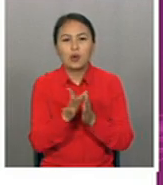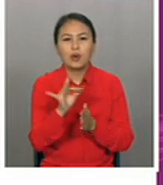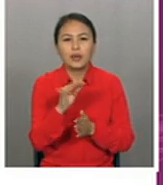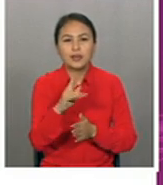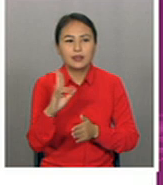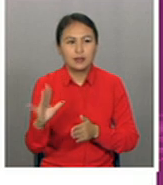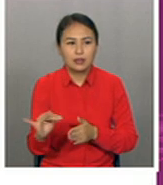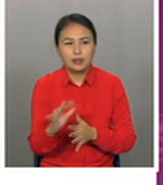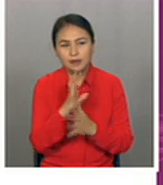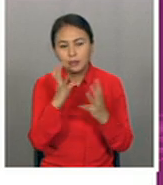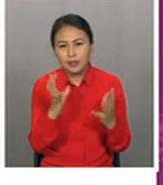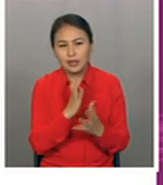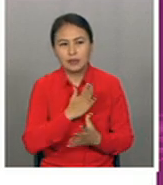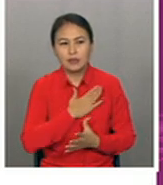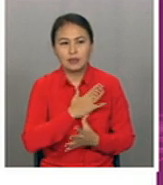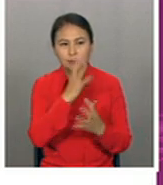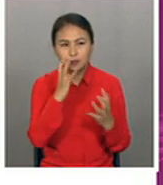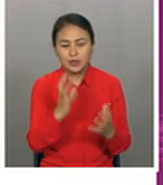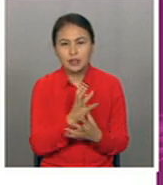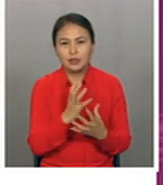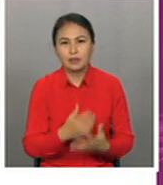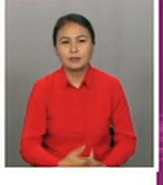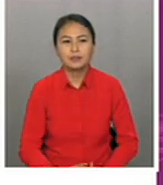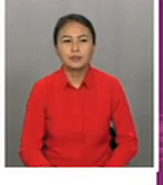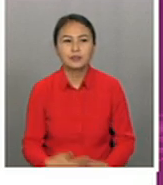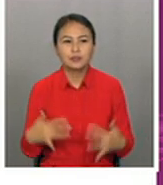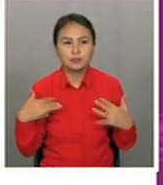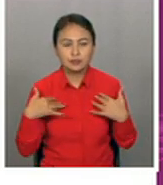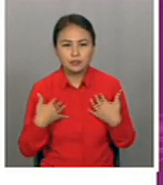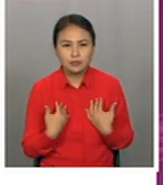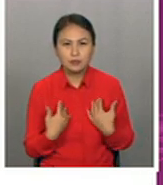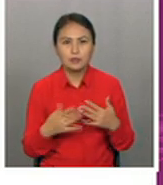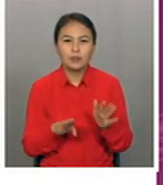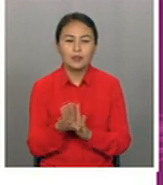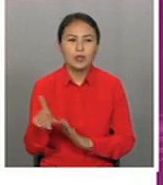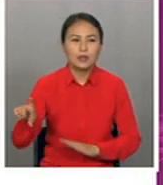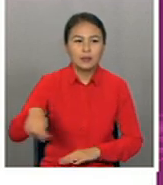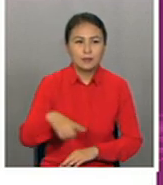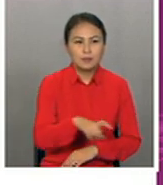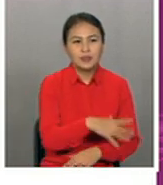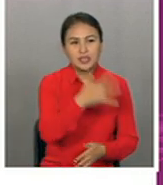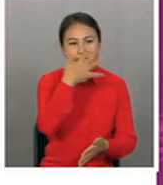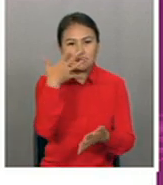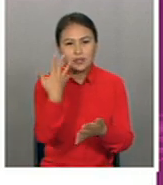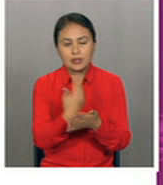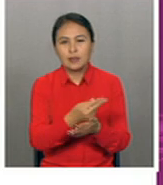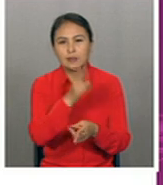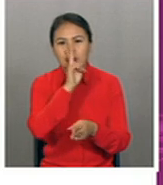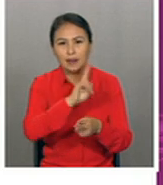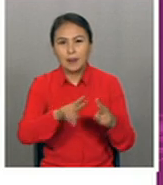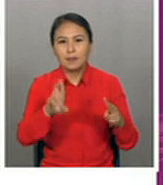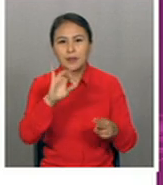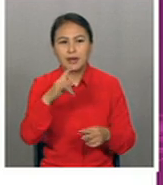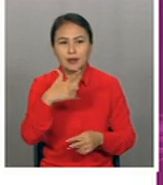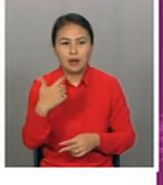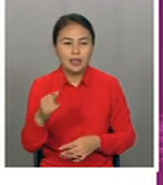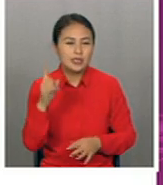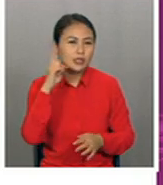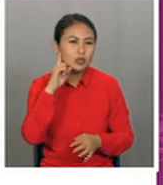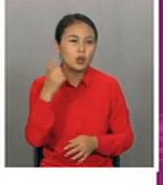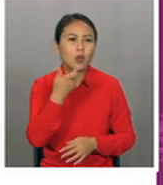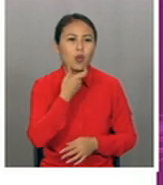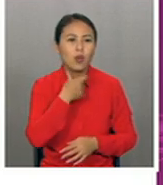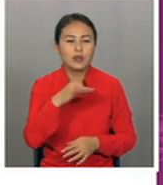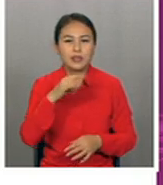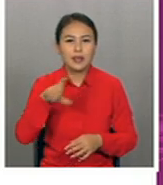ты береги нас, береги. Грустит глубокая река, свои теряя берега. И слышу голос я